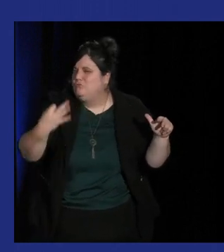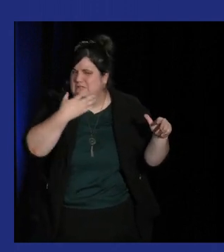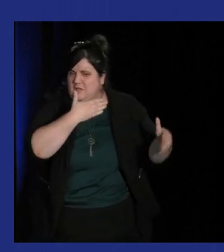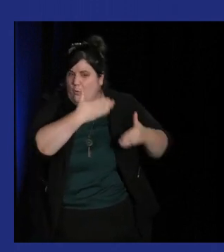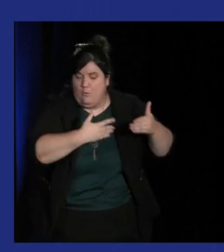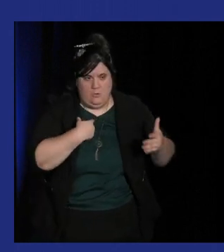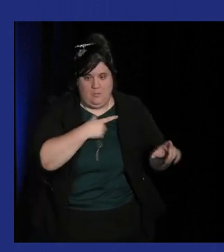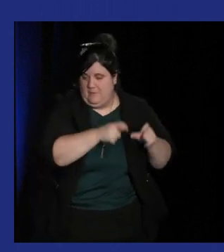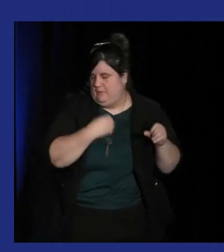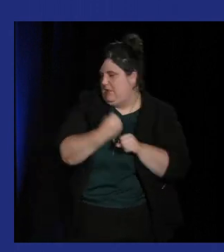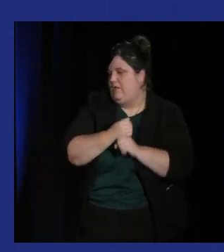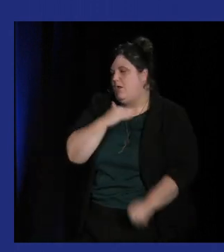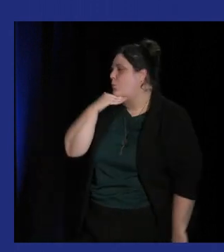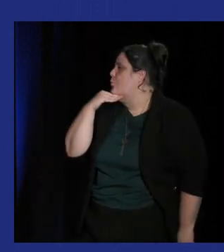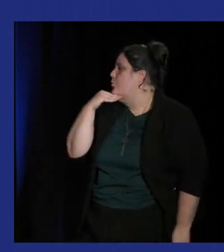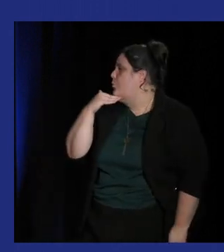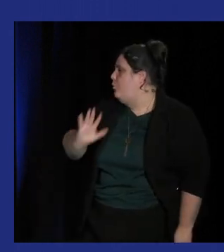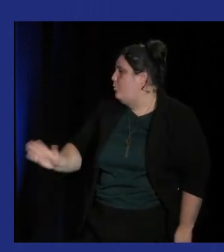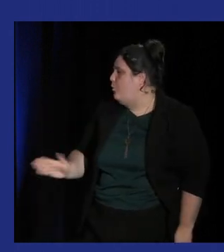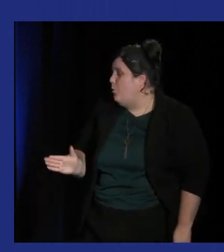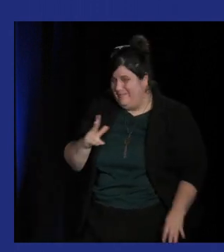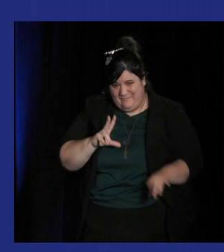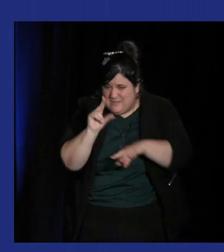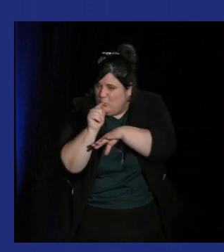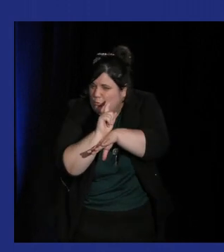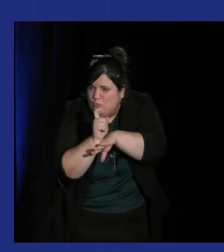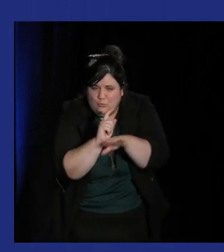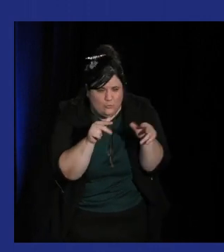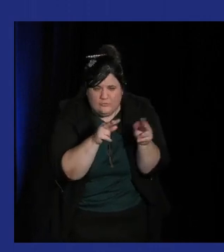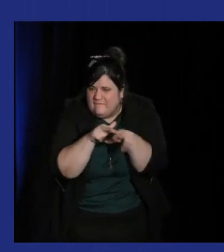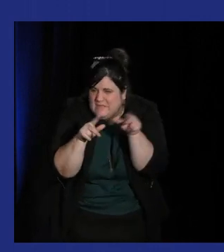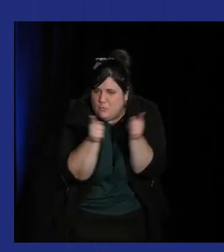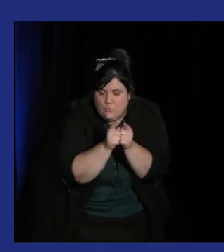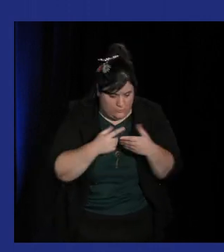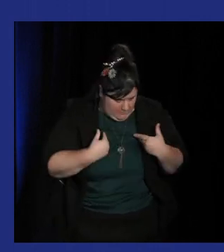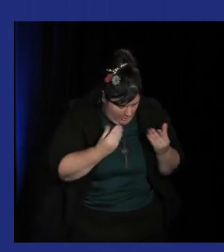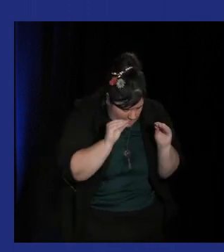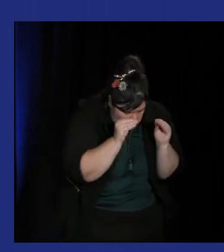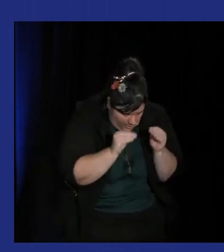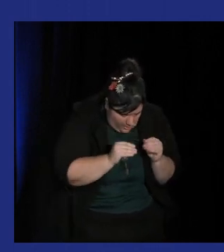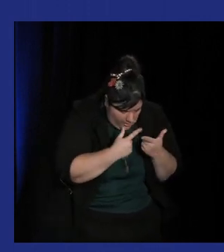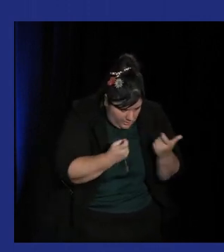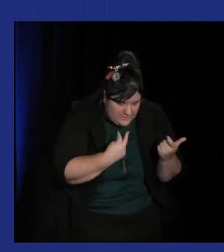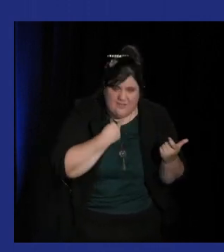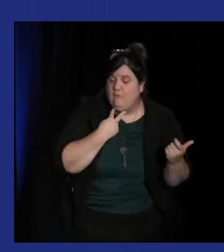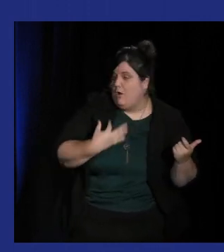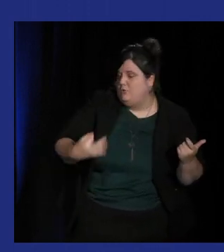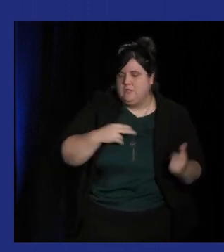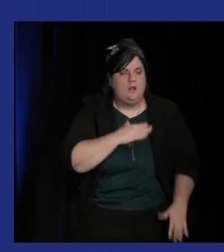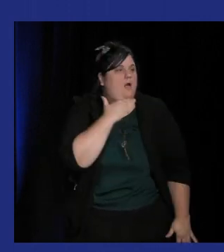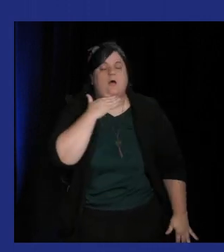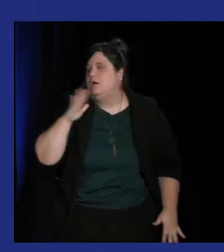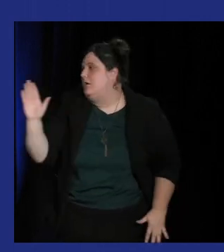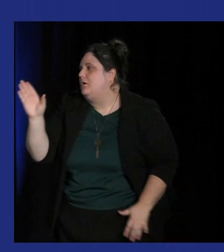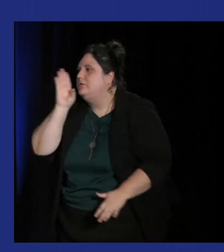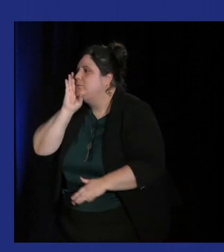vraiment ils travaillaient toute la journée sur 30 secondes de scène et juste ils nous ont dit est-ce qu'on peut pas avoir des vrais voix et